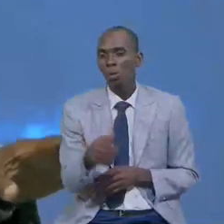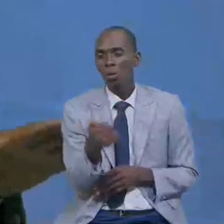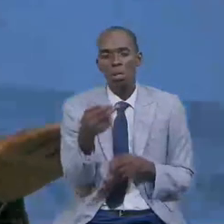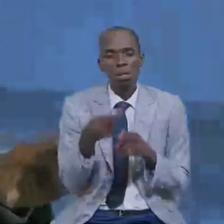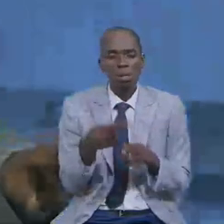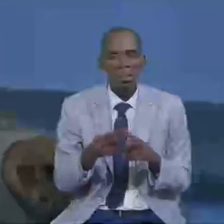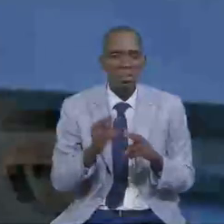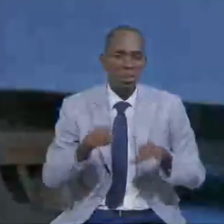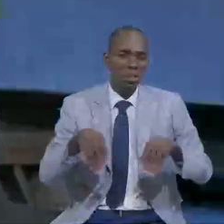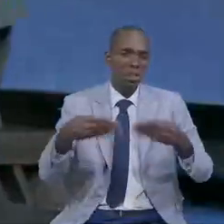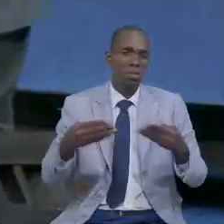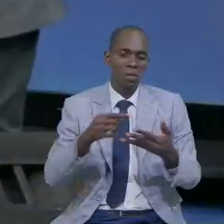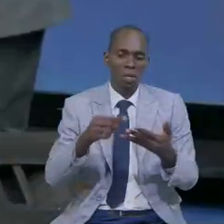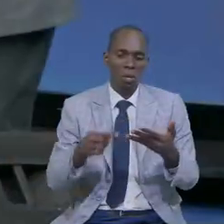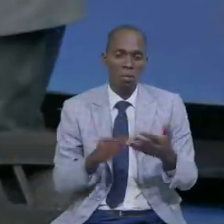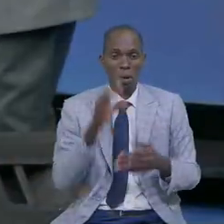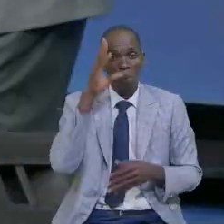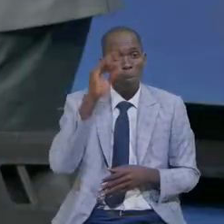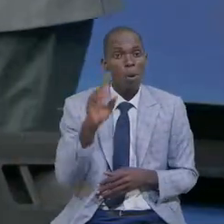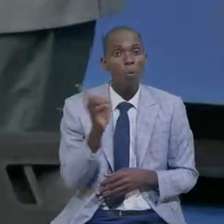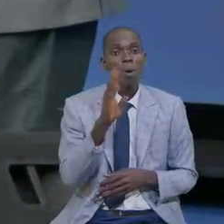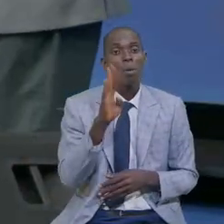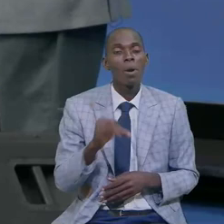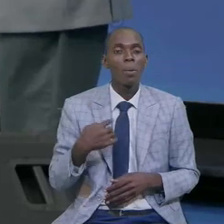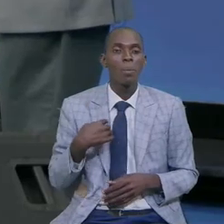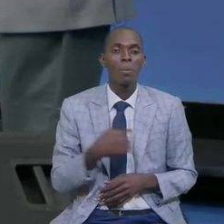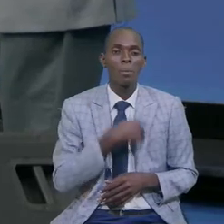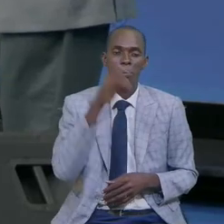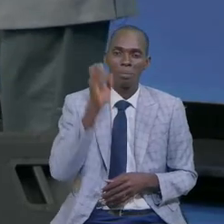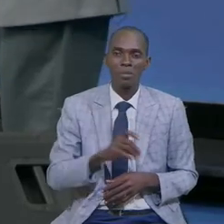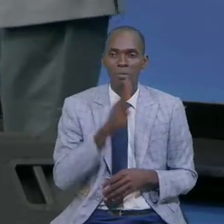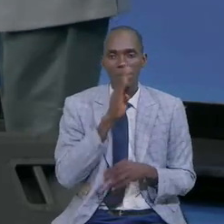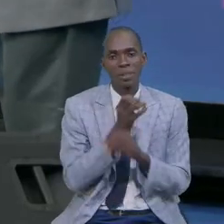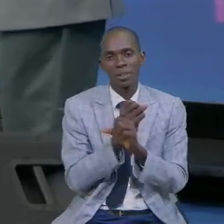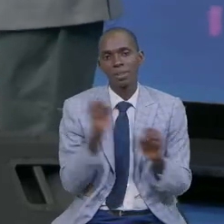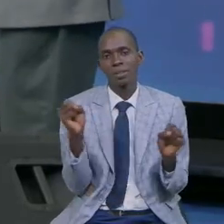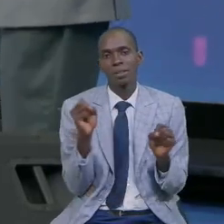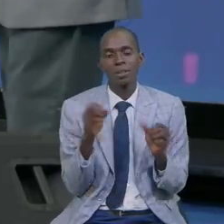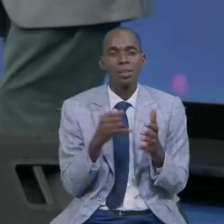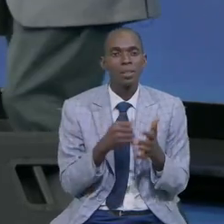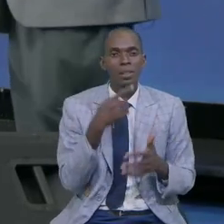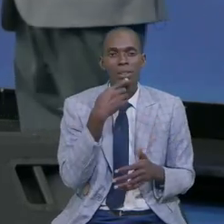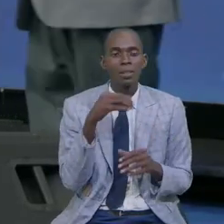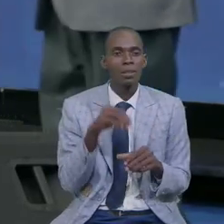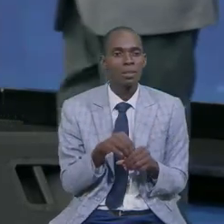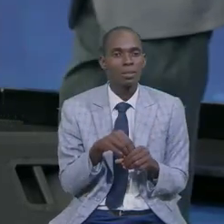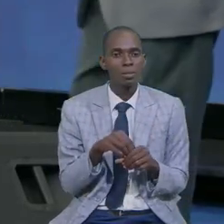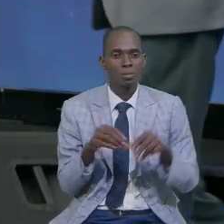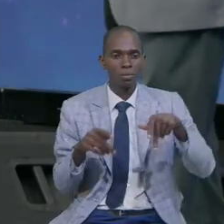donné parmi les hommes par lequel nous devions être sauvés. Il nous dit en